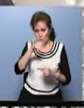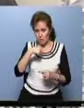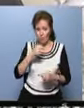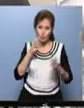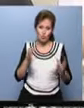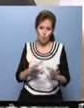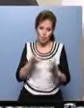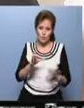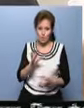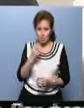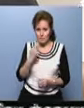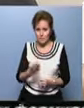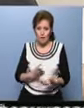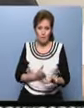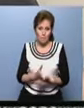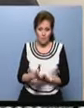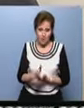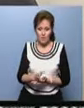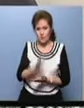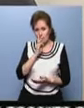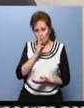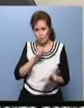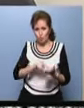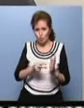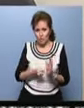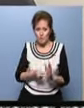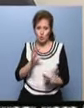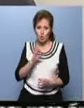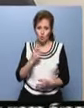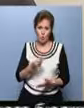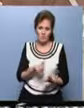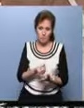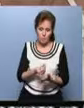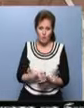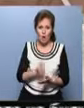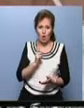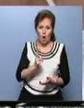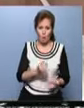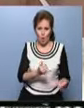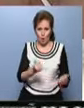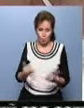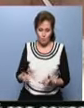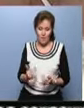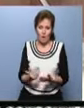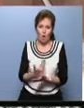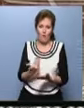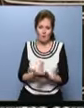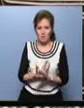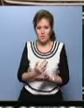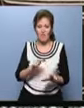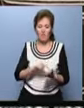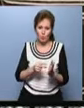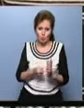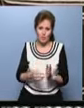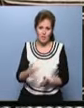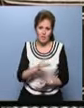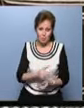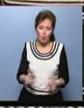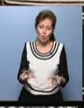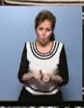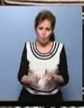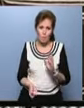сохранилась социальная направленность – зарплаты бюджетникам, соцвыплаты, коммунальные услуги. Впрочем, новации будут в бюджете республики. Они тоже